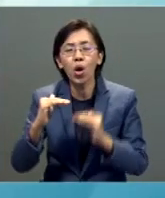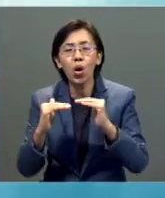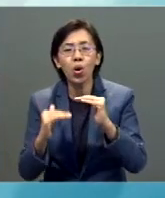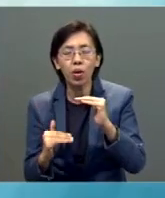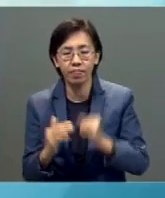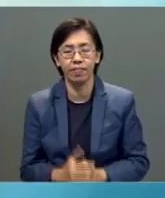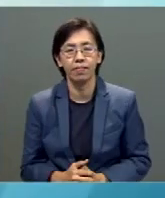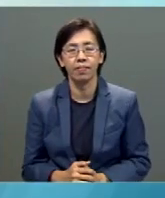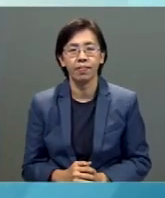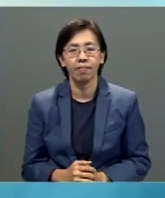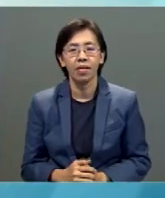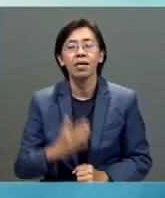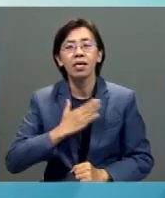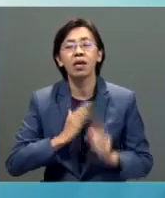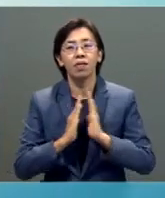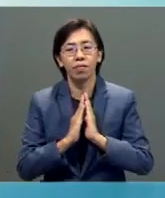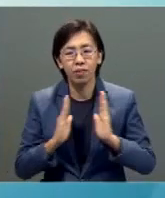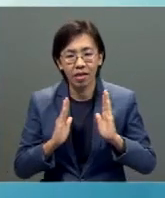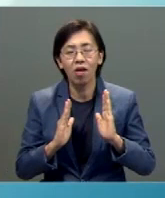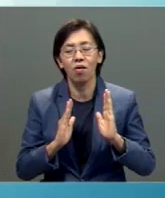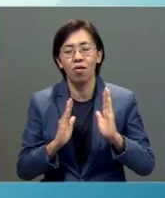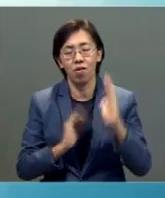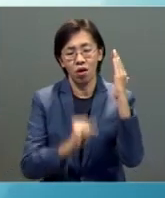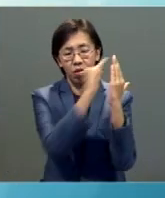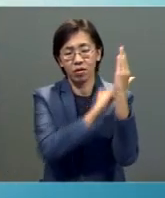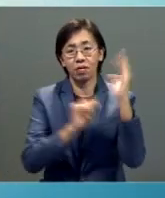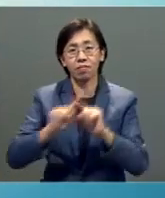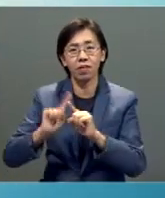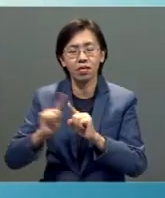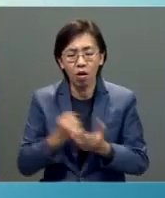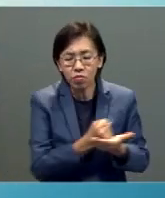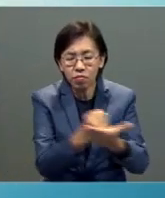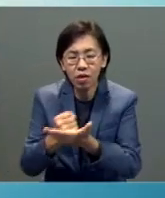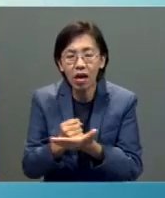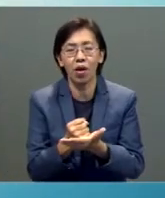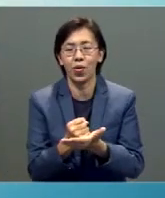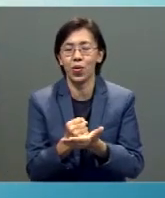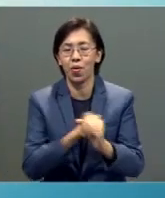ก็อันนี้ก็ต้องขอบคุณทางจังหวัดด้วยนะครับที่ช่วยกันดูแลนะครับกรุงเท